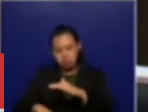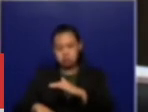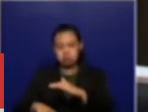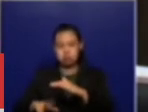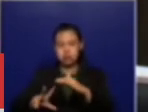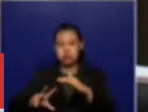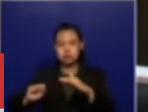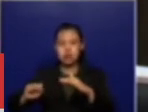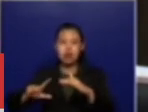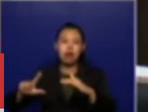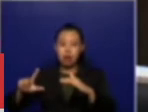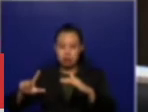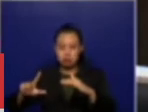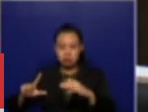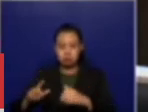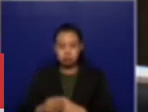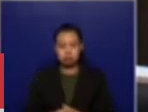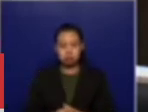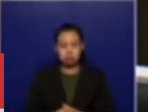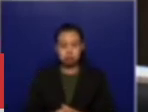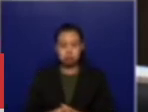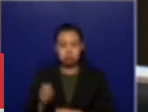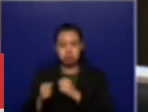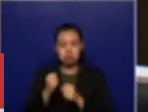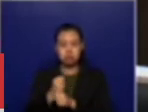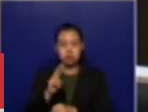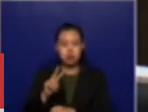านนะครับในปี63